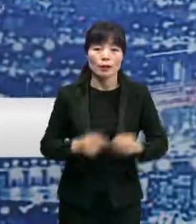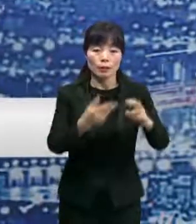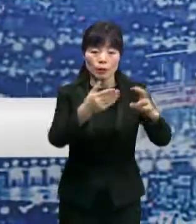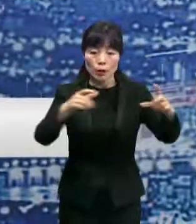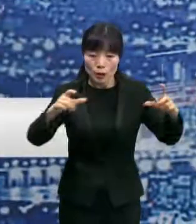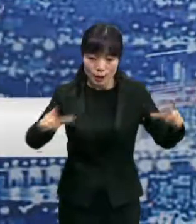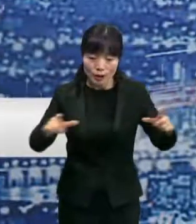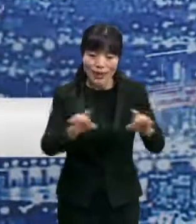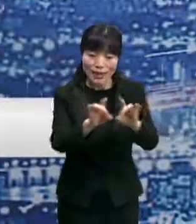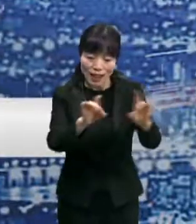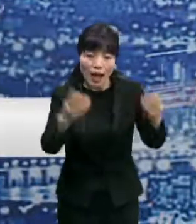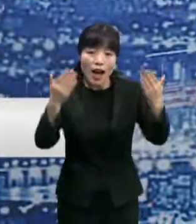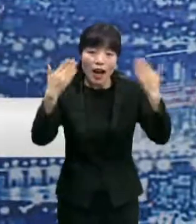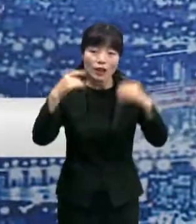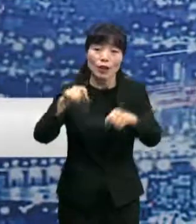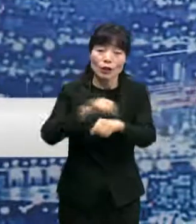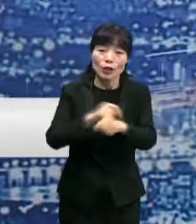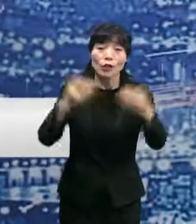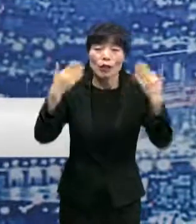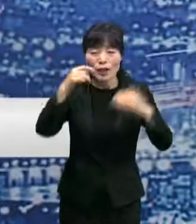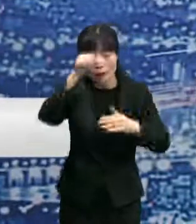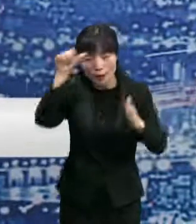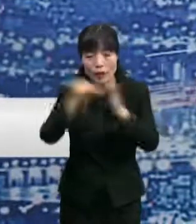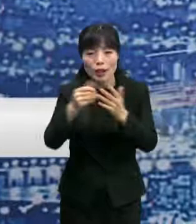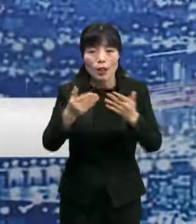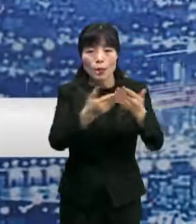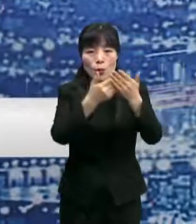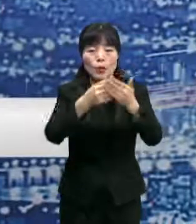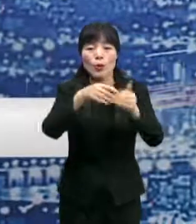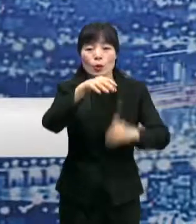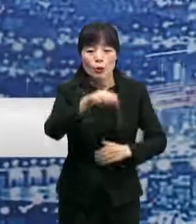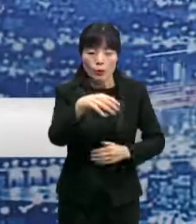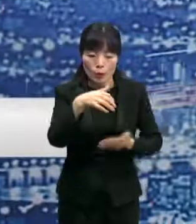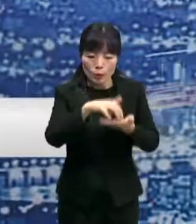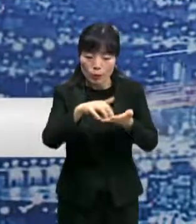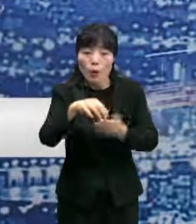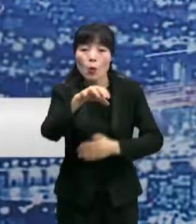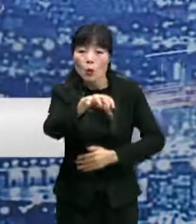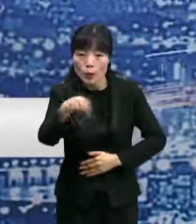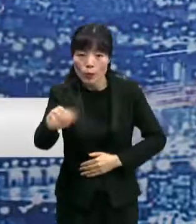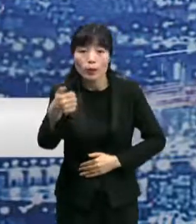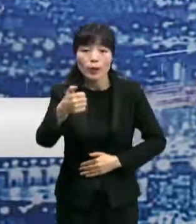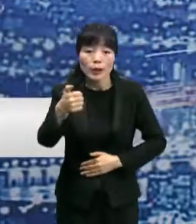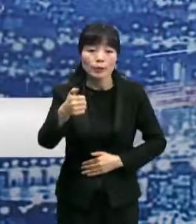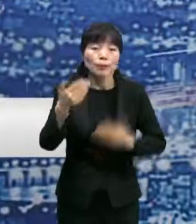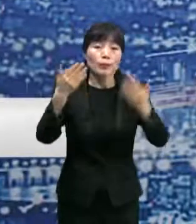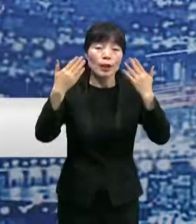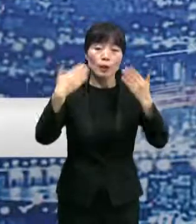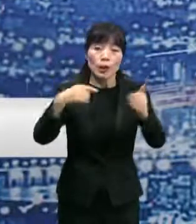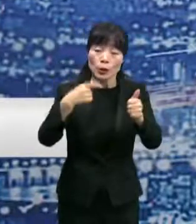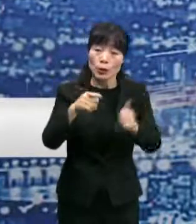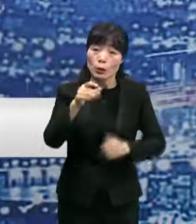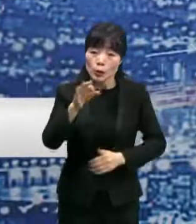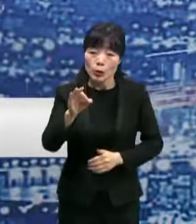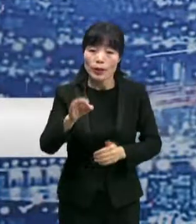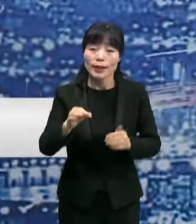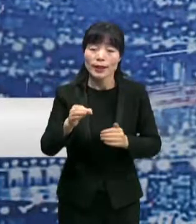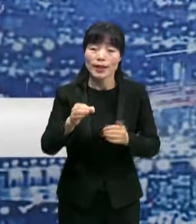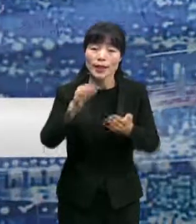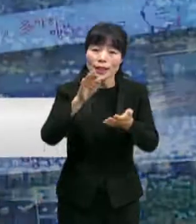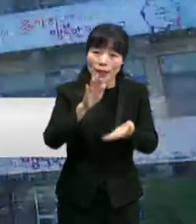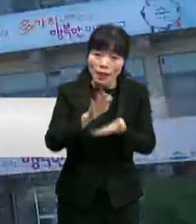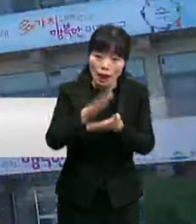이철구가 각급 학교와 특수학교, 평생교육시설 등 50개 교육기관에 학교 교육경비 긴급지원으로